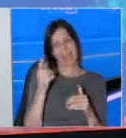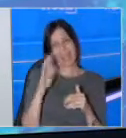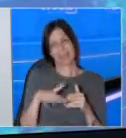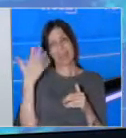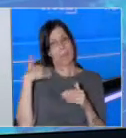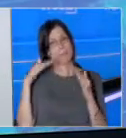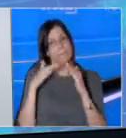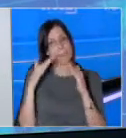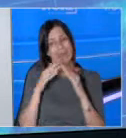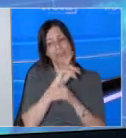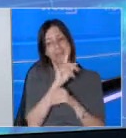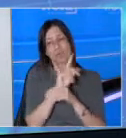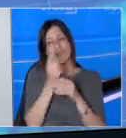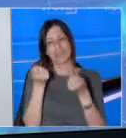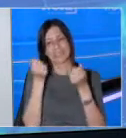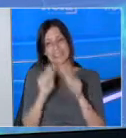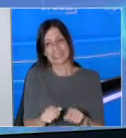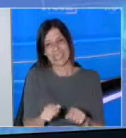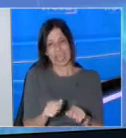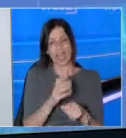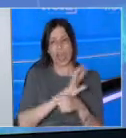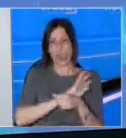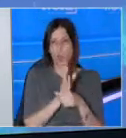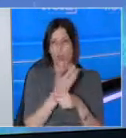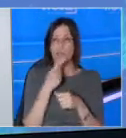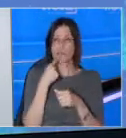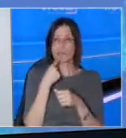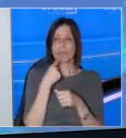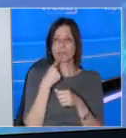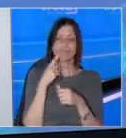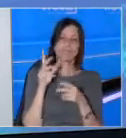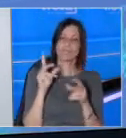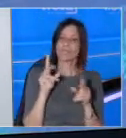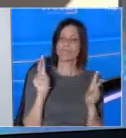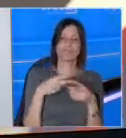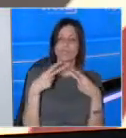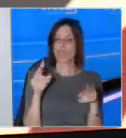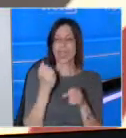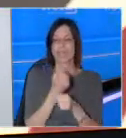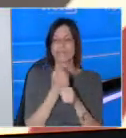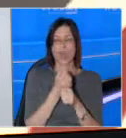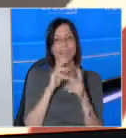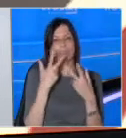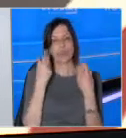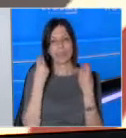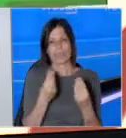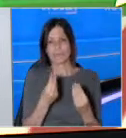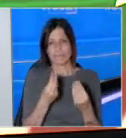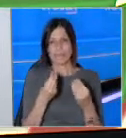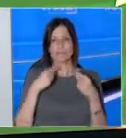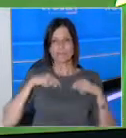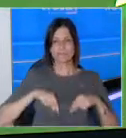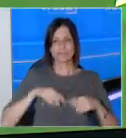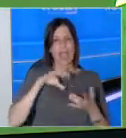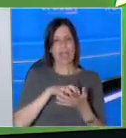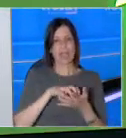בבית בכל תקופות הסגר, הסגרים השונים בקורונה. הם אומרים שלא ניתן יהיה לפעול בצורה מיטבית. יושב ראש מנהלי האגפי